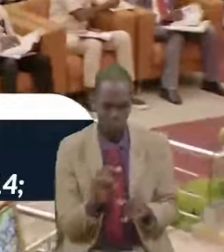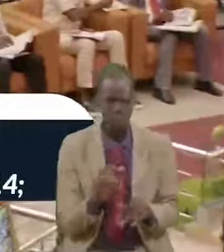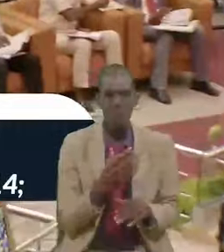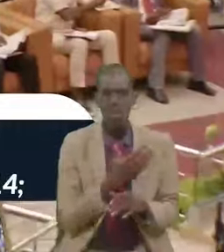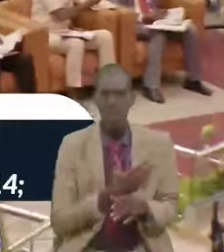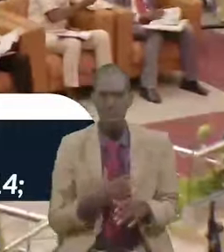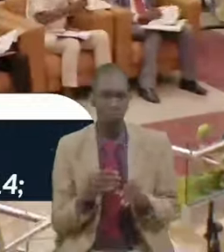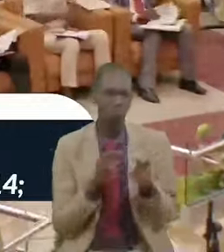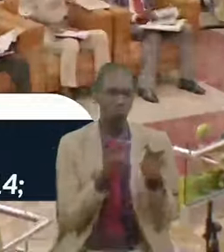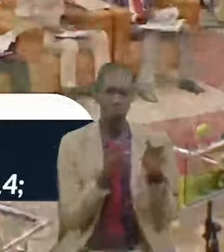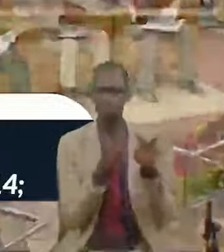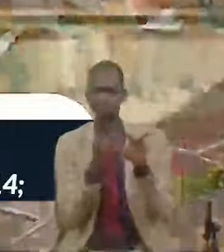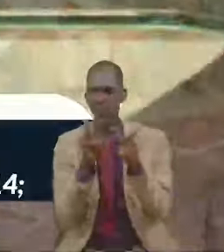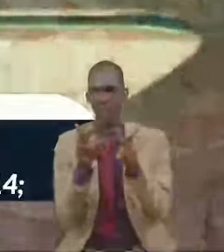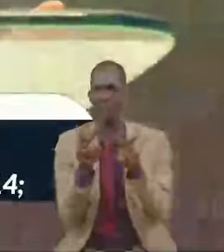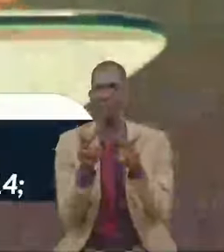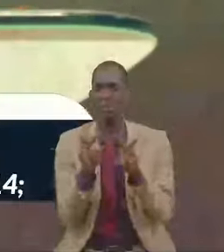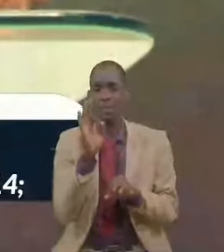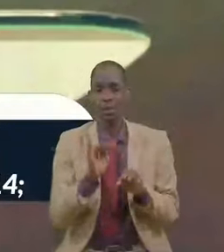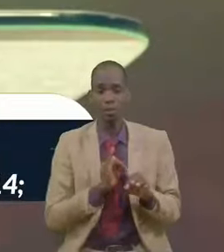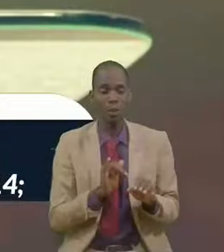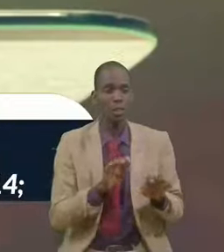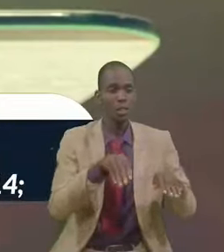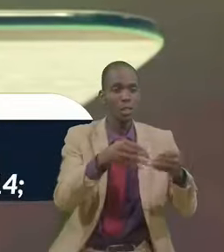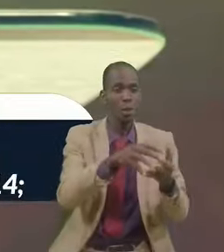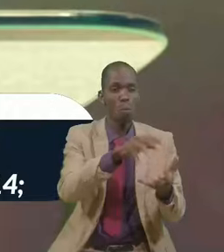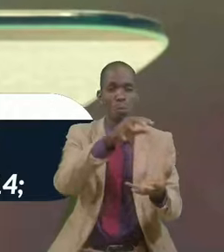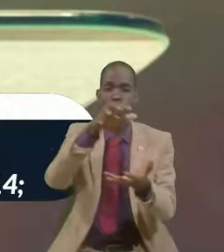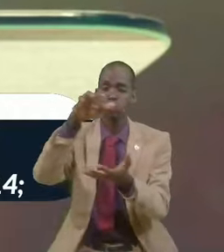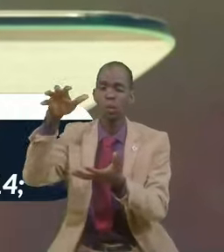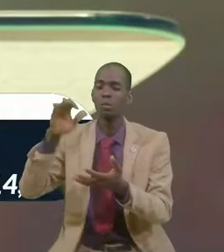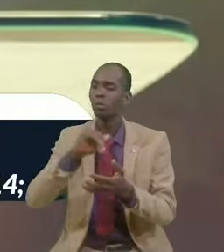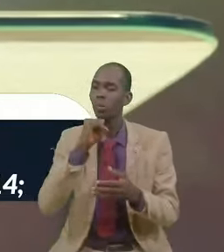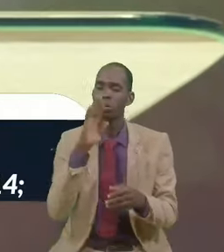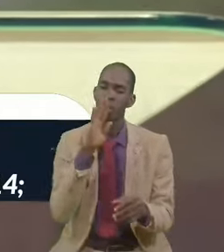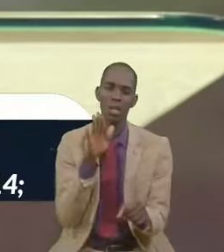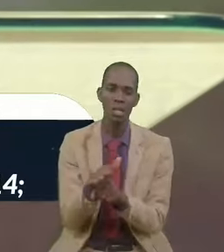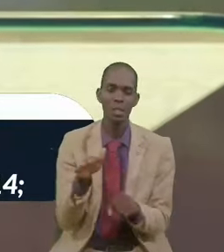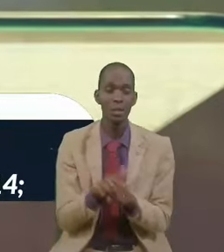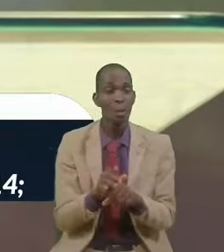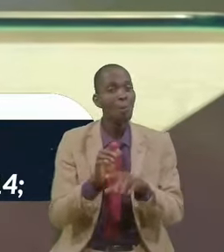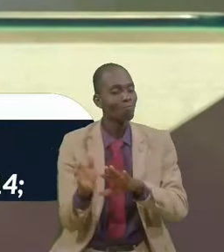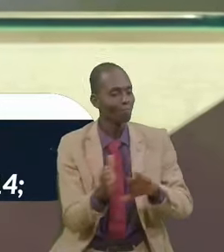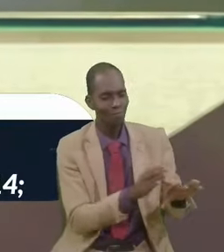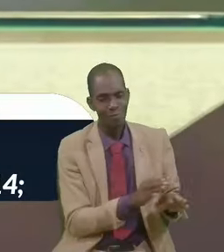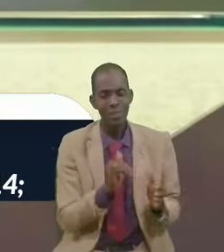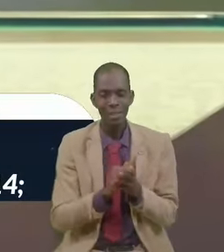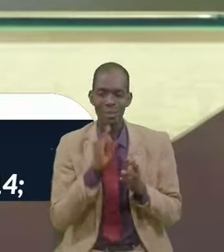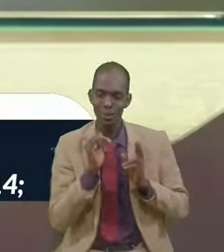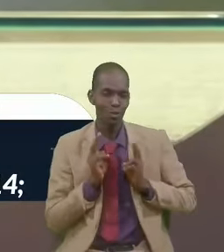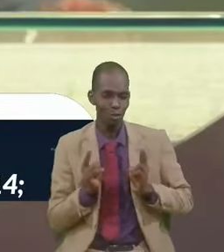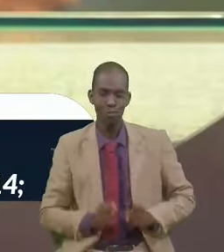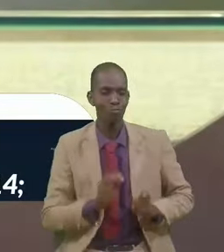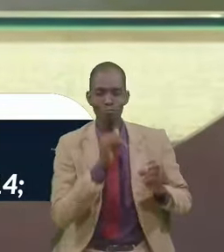alors, on regarde le visage que si on te donne beaucoup, cela ne va pas suffire. Mais la grâce de Dieu est si grande et c'est